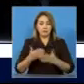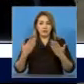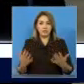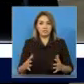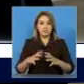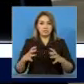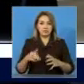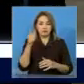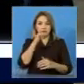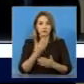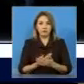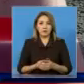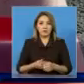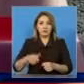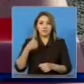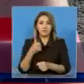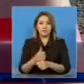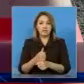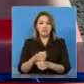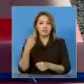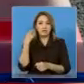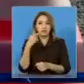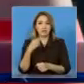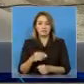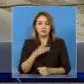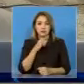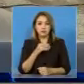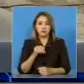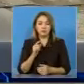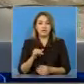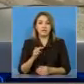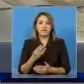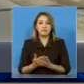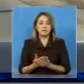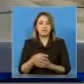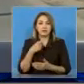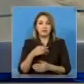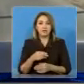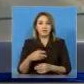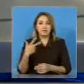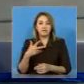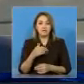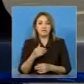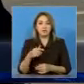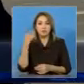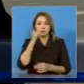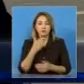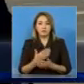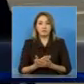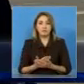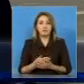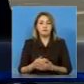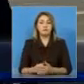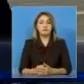самое главное — это качество. Ну, срок гарантии я озвучивал. Капитальный ремонт 3 года, средний 2 года. Но так